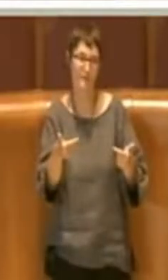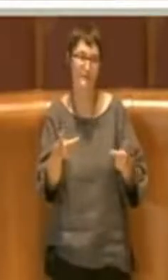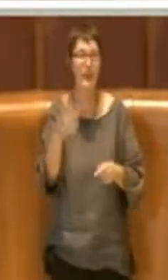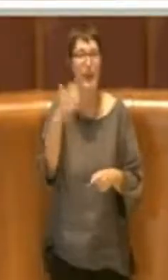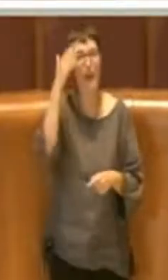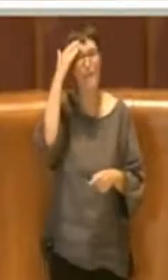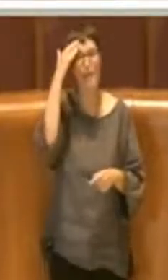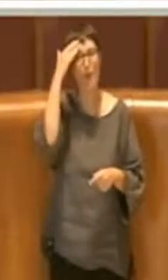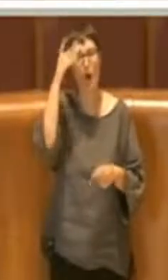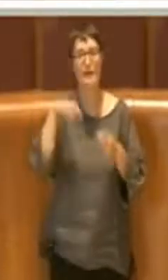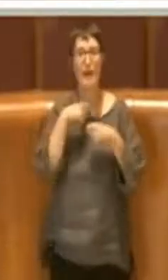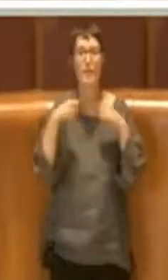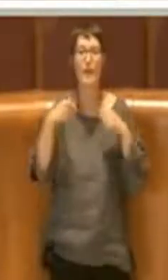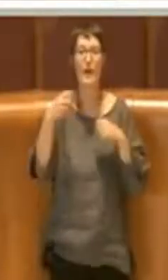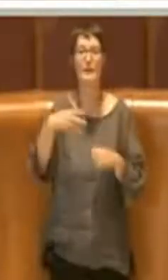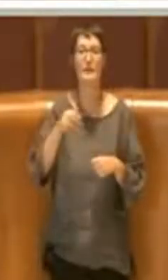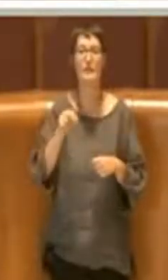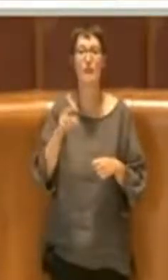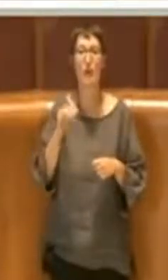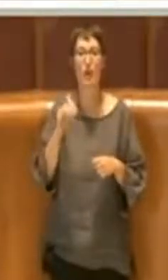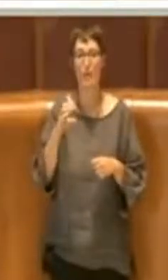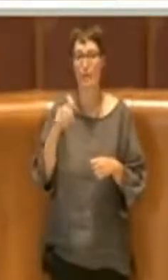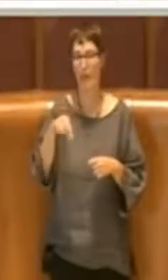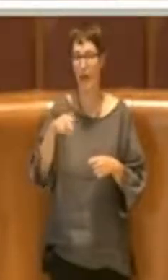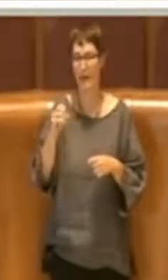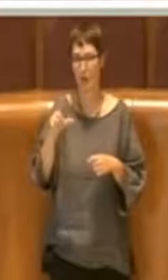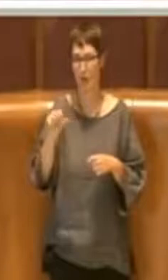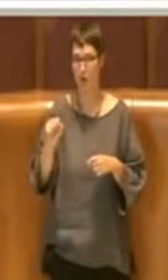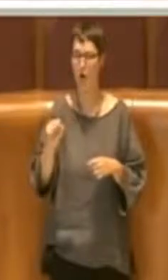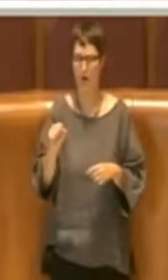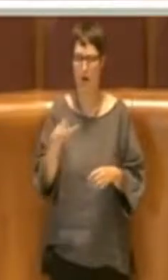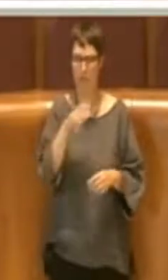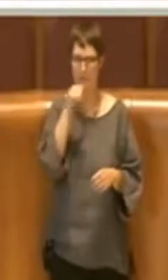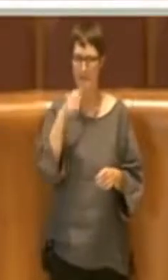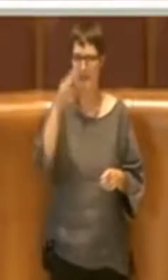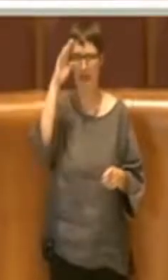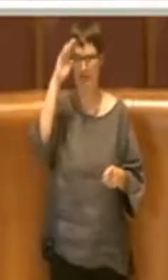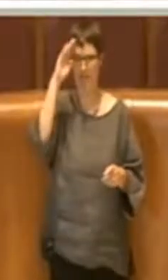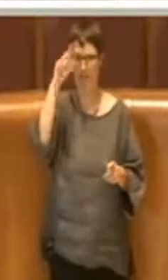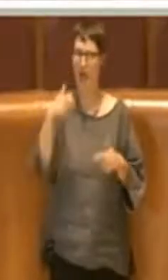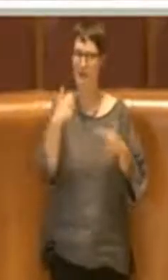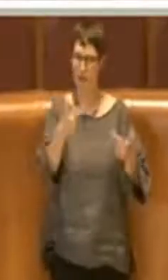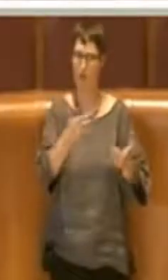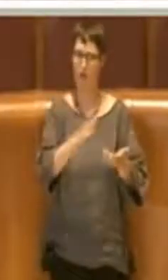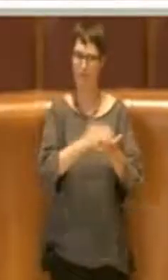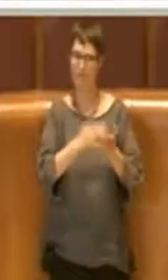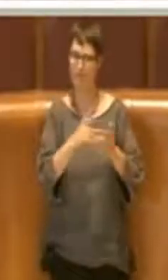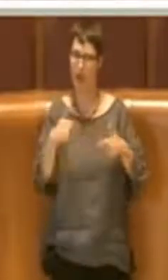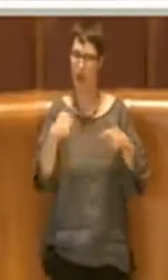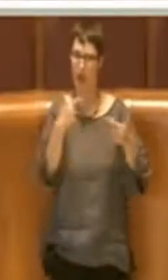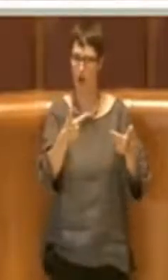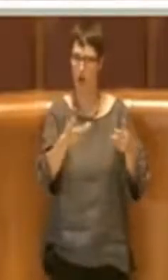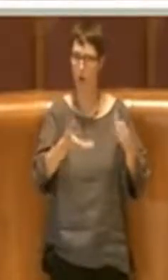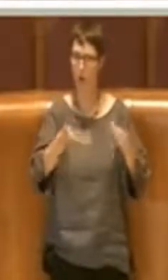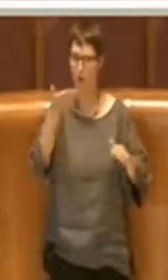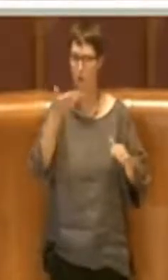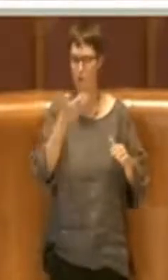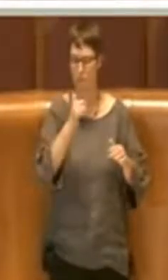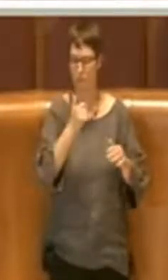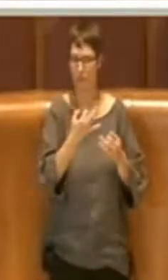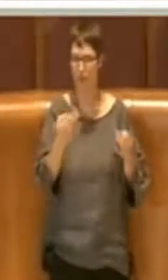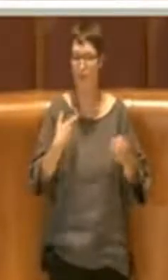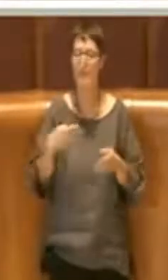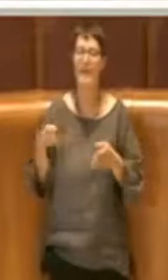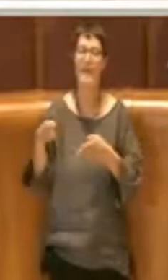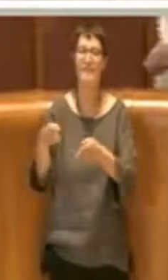Marincola sicuramente merita un'attenzione maggiore, una valorizzazione maggiore rispetto a una via a Cesano, che con